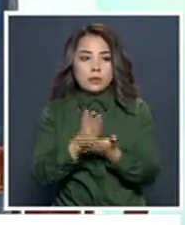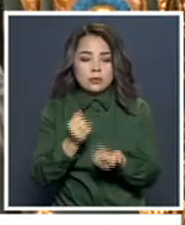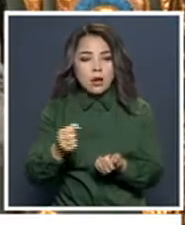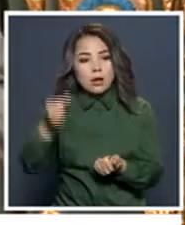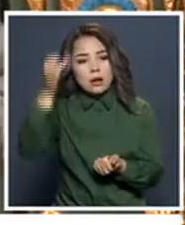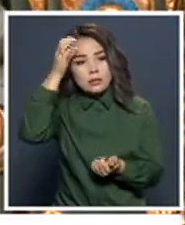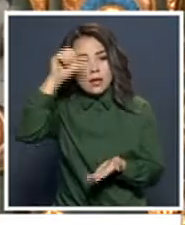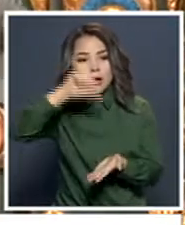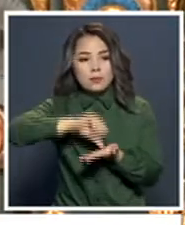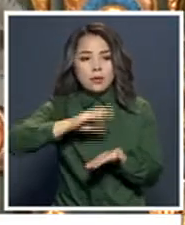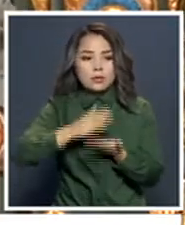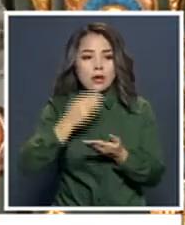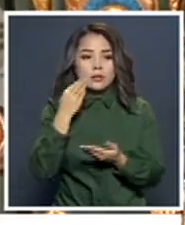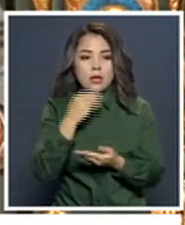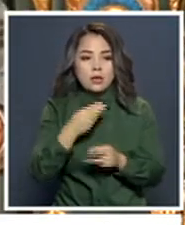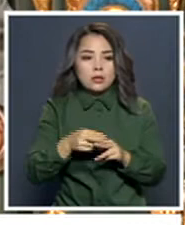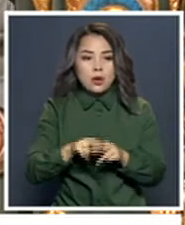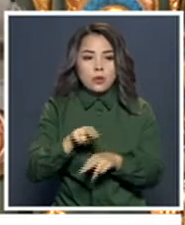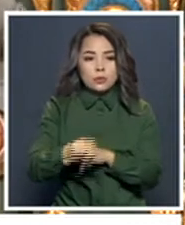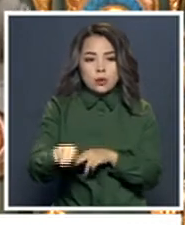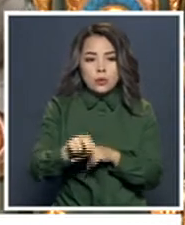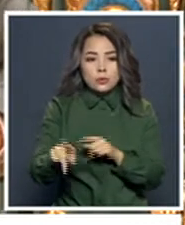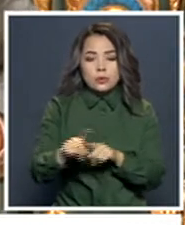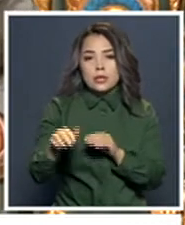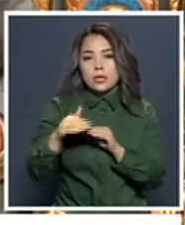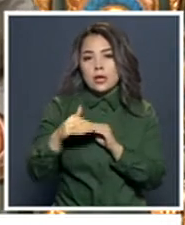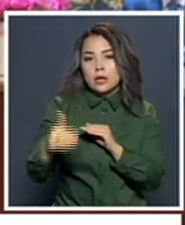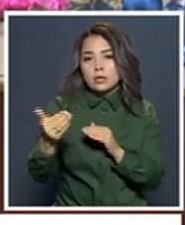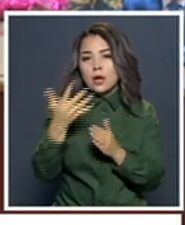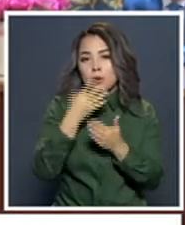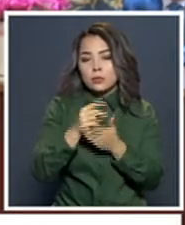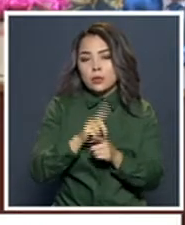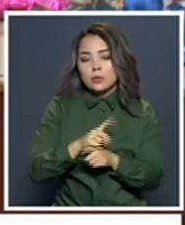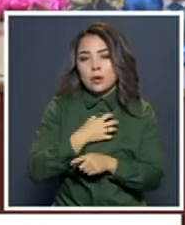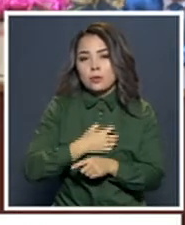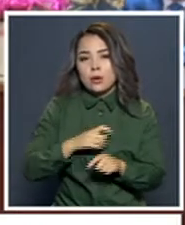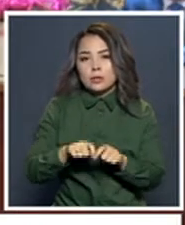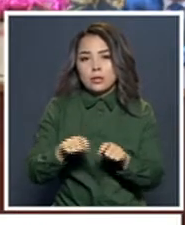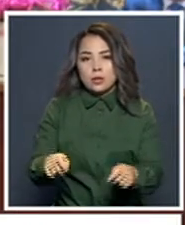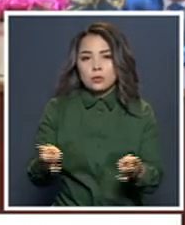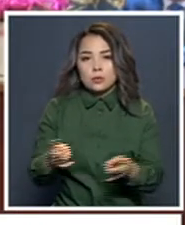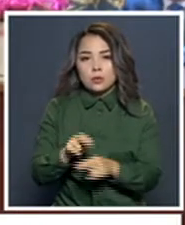білім сапасын арттыру үшін болашақ оқытушылардың деңгейін көтеру қажеттігін жеткізді.